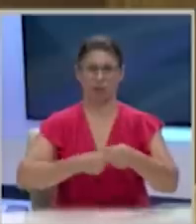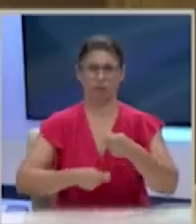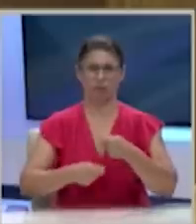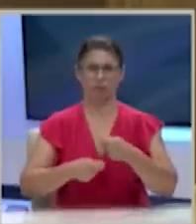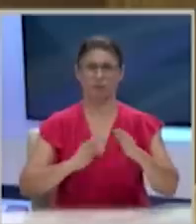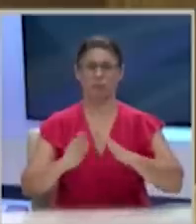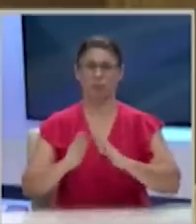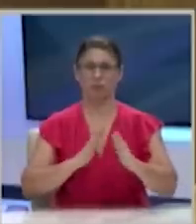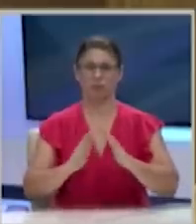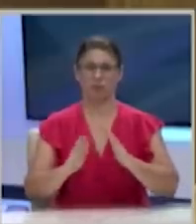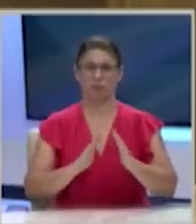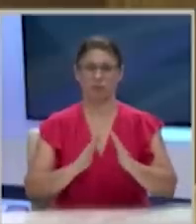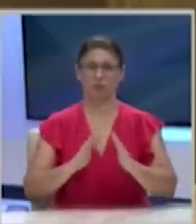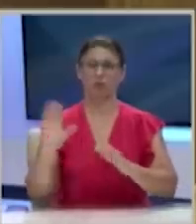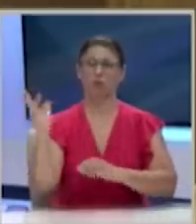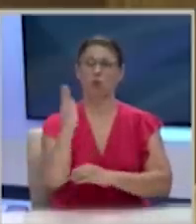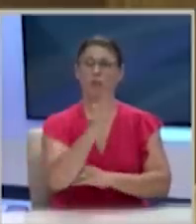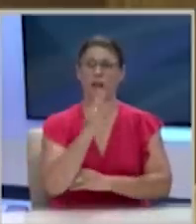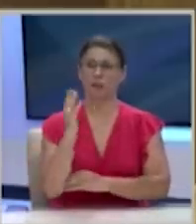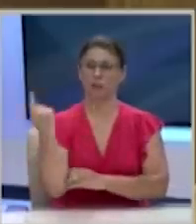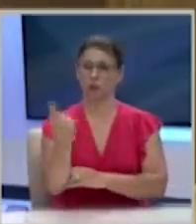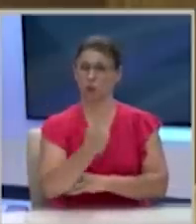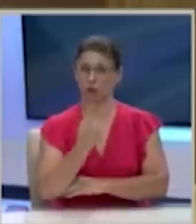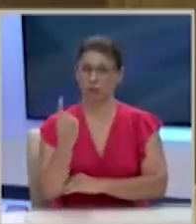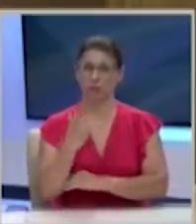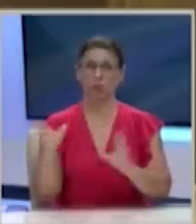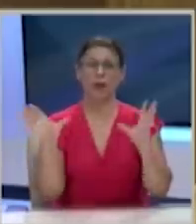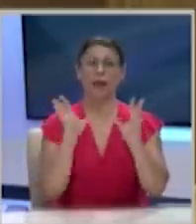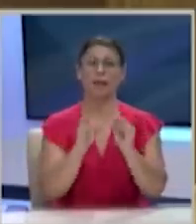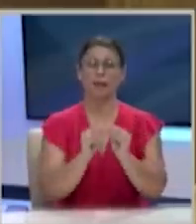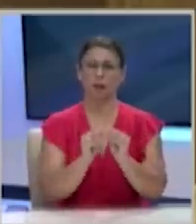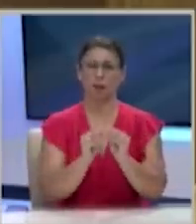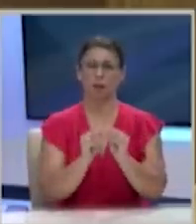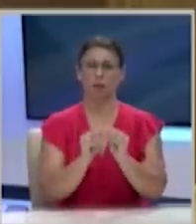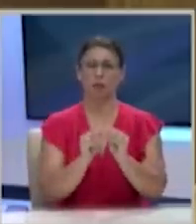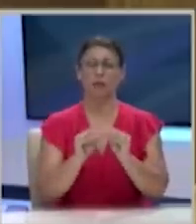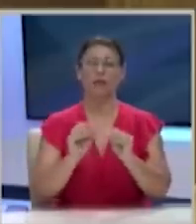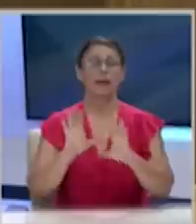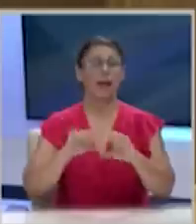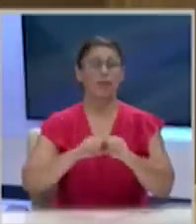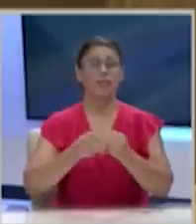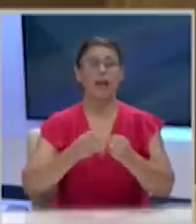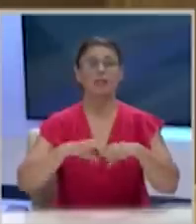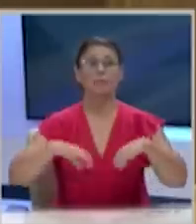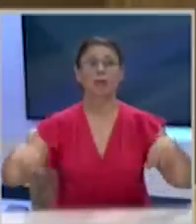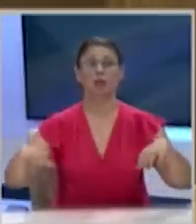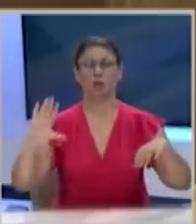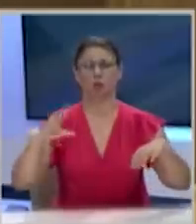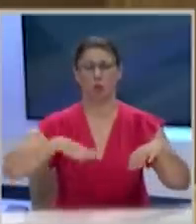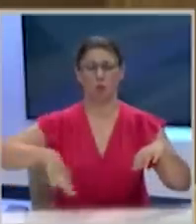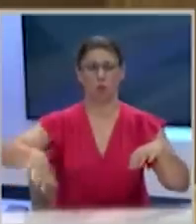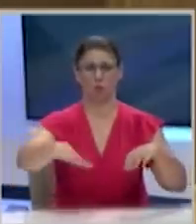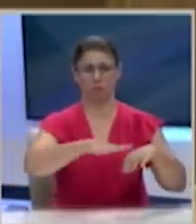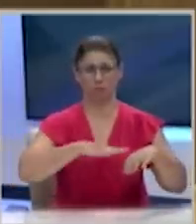και προστασίας των δασικών οικοσυστημάτων που αποτελούν ενιαίο και αδιάσπαστο χώρο. Για να